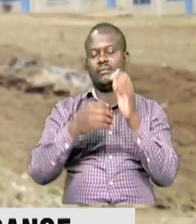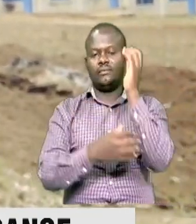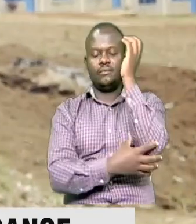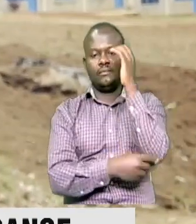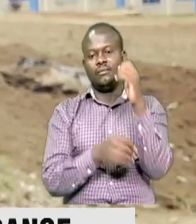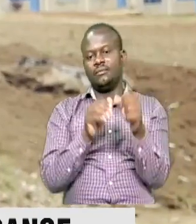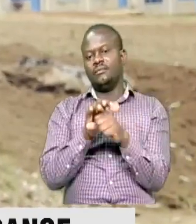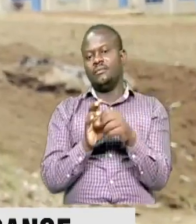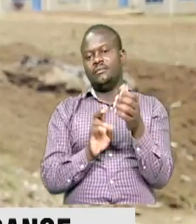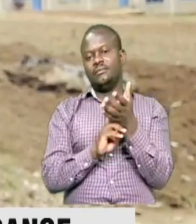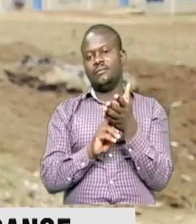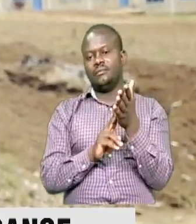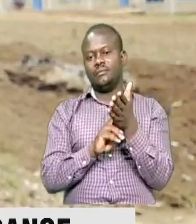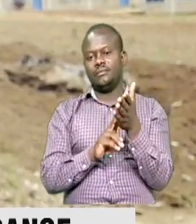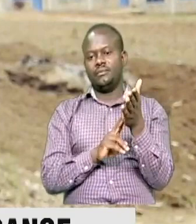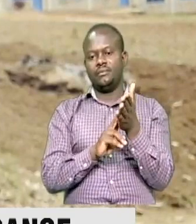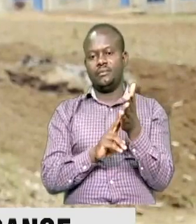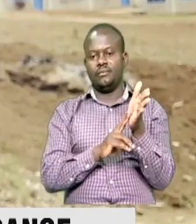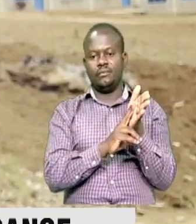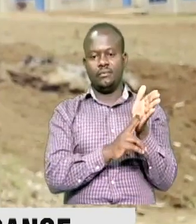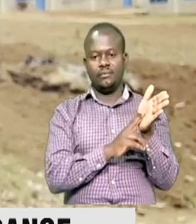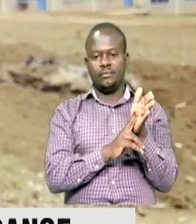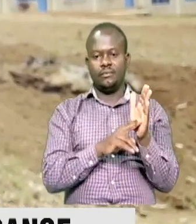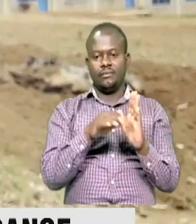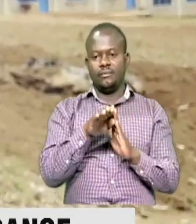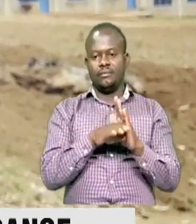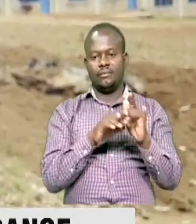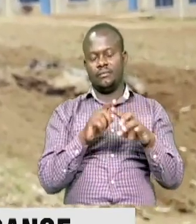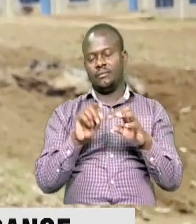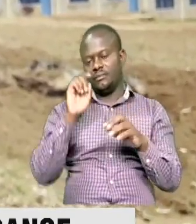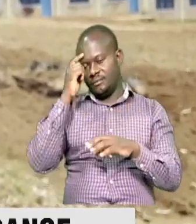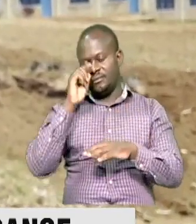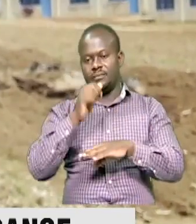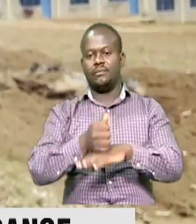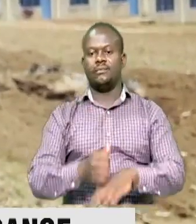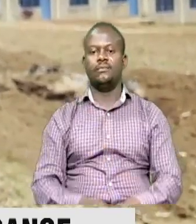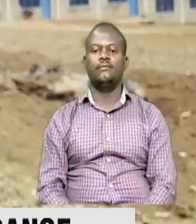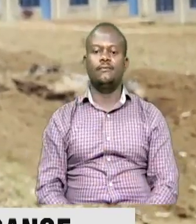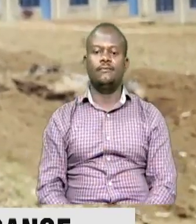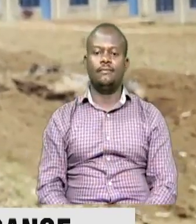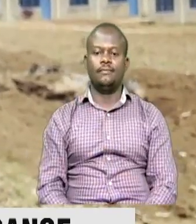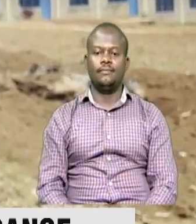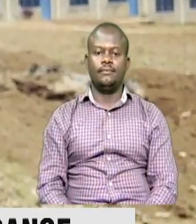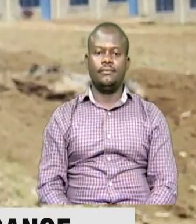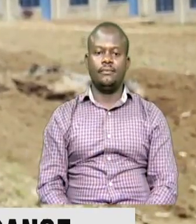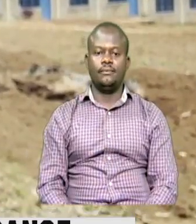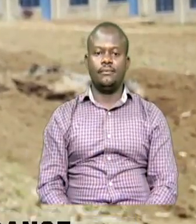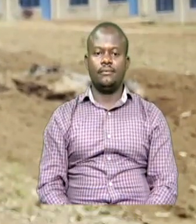cyane bifashishije gahunda zitandukanye leta yagiye bashyiriraho